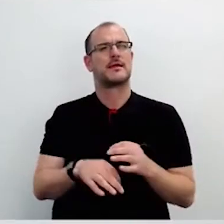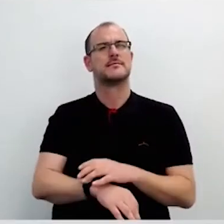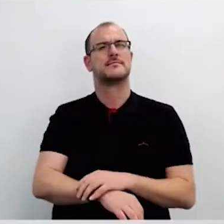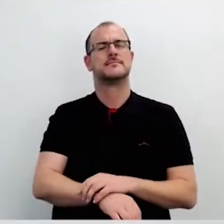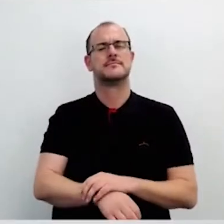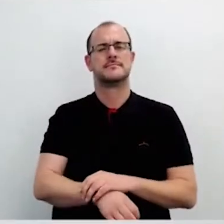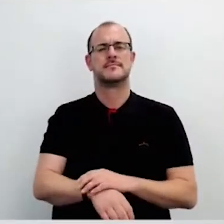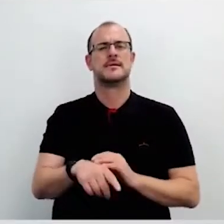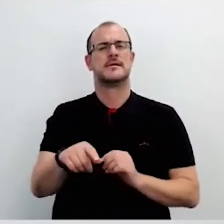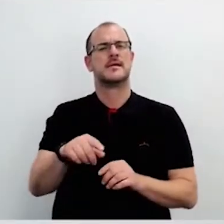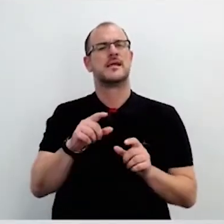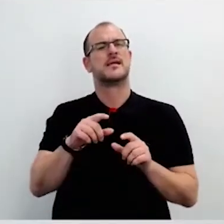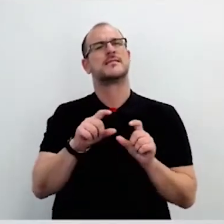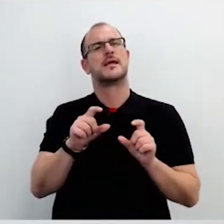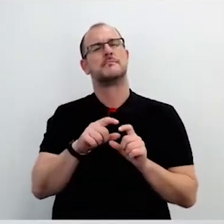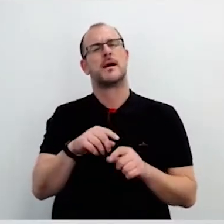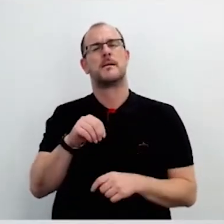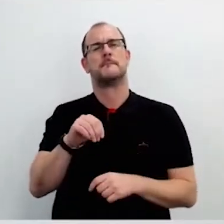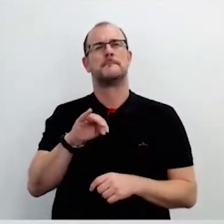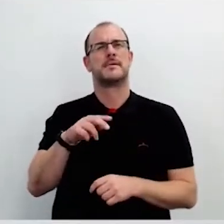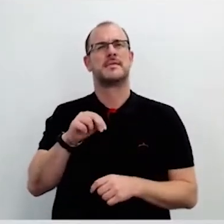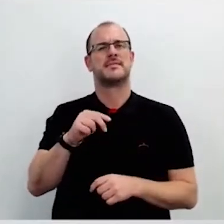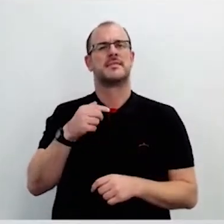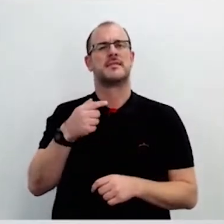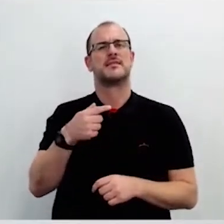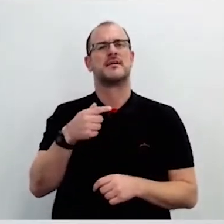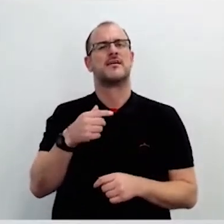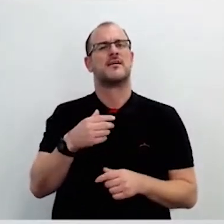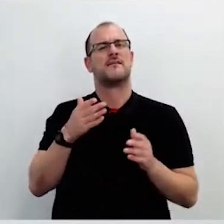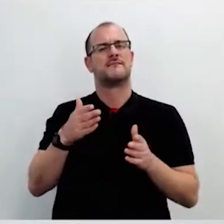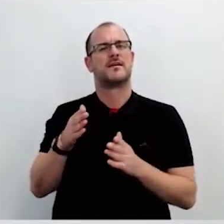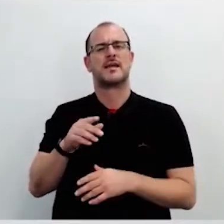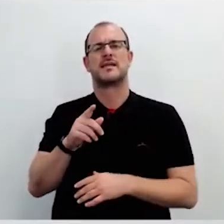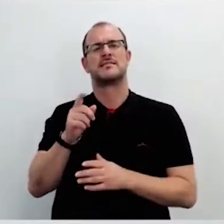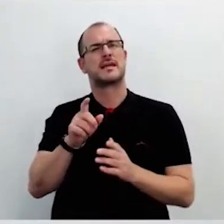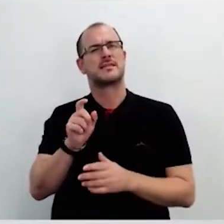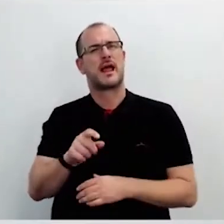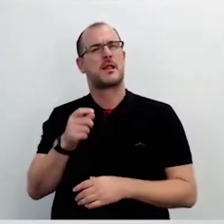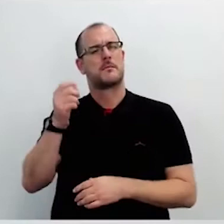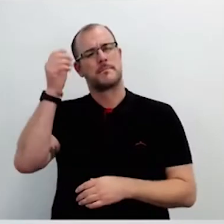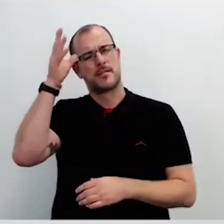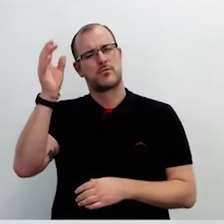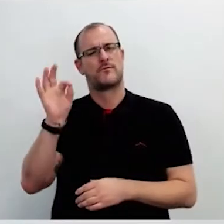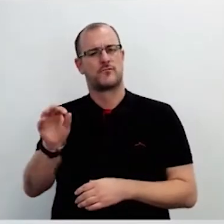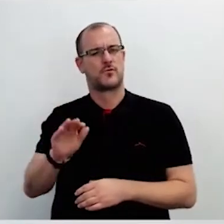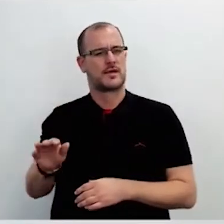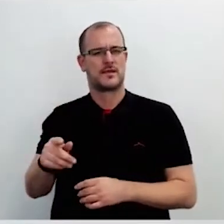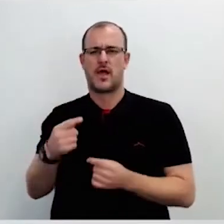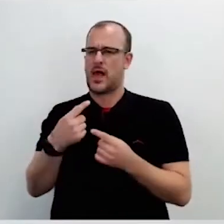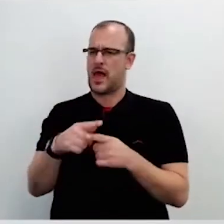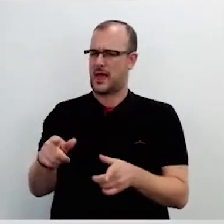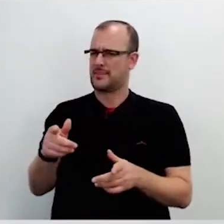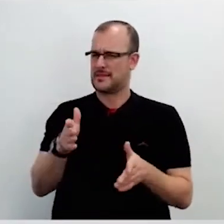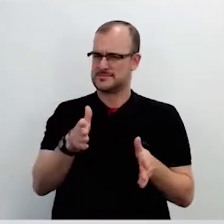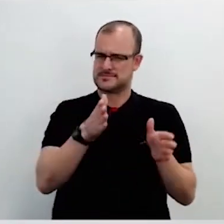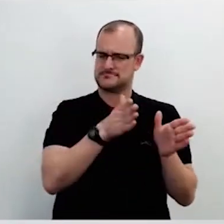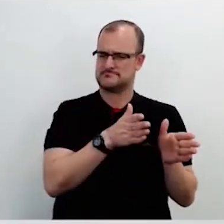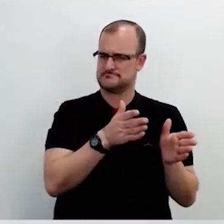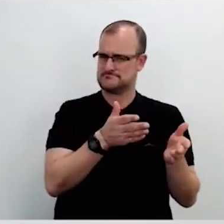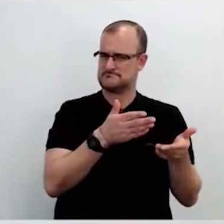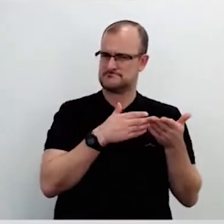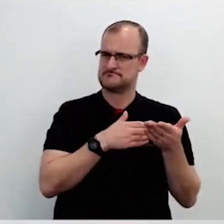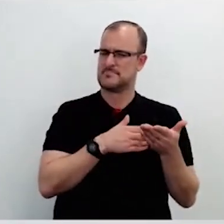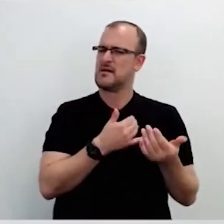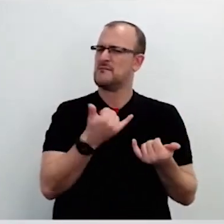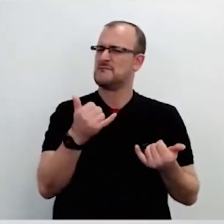Thema MINT-Fächer und Kompetenzen, digitale Bildung für Kinder nochmal anders im Fokus.